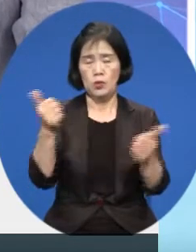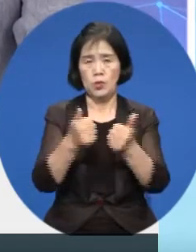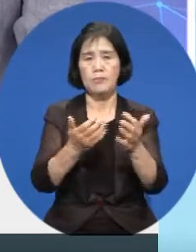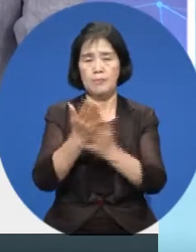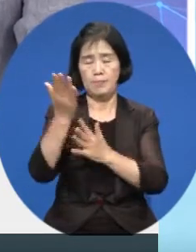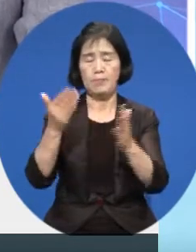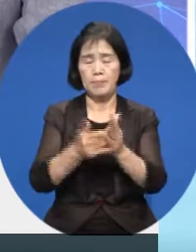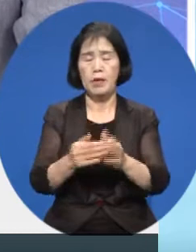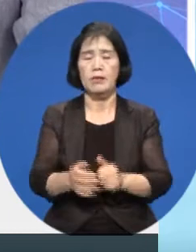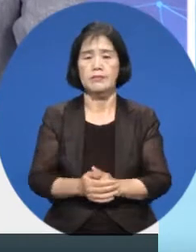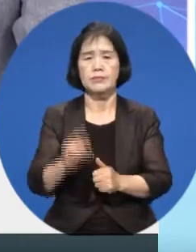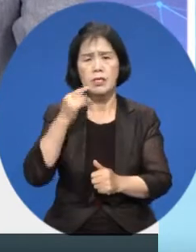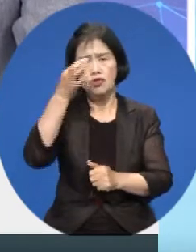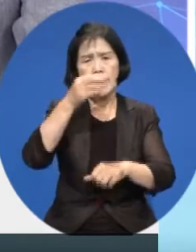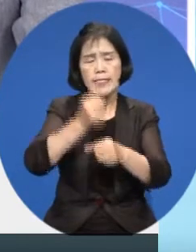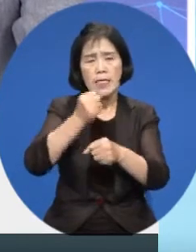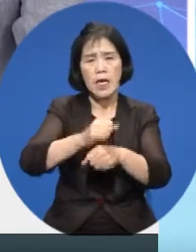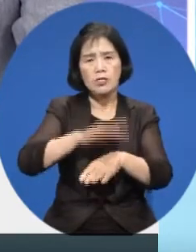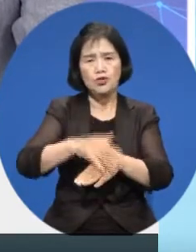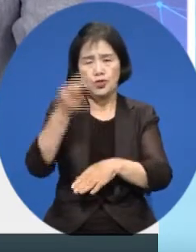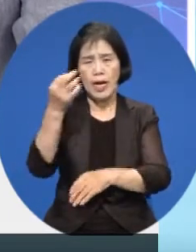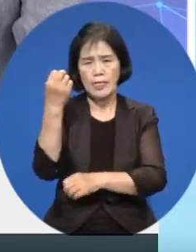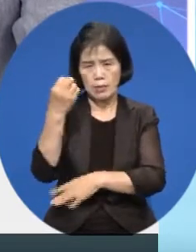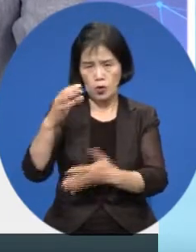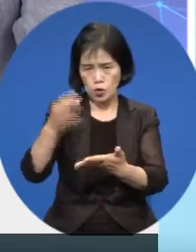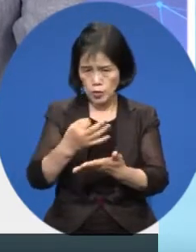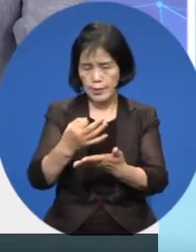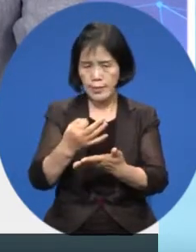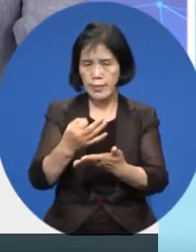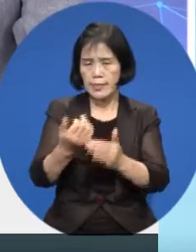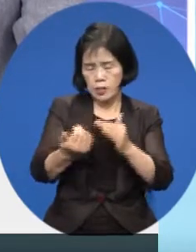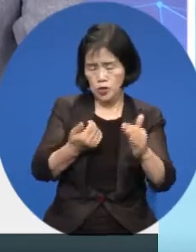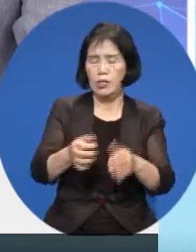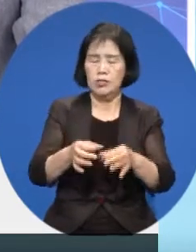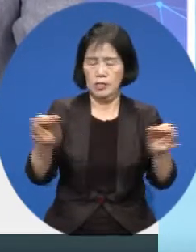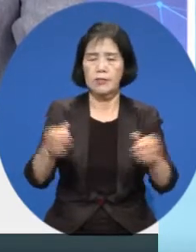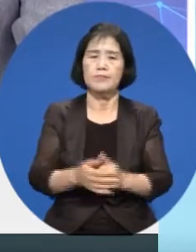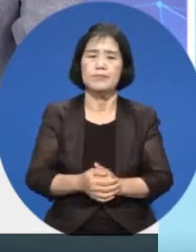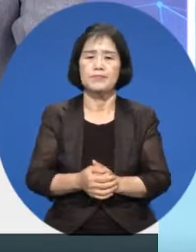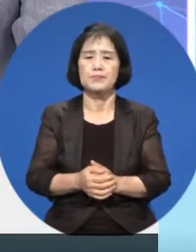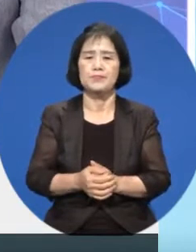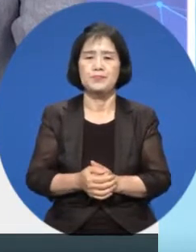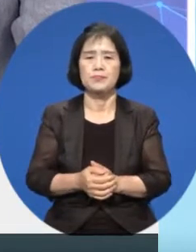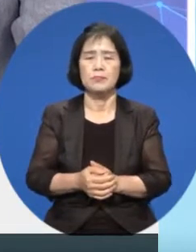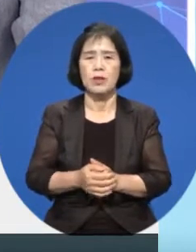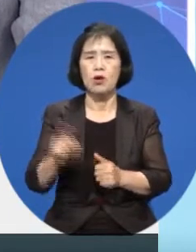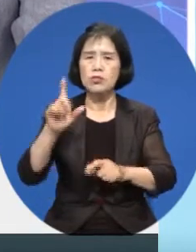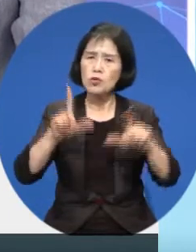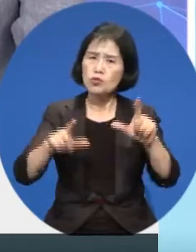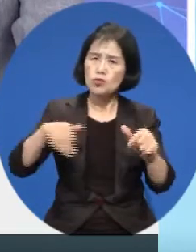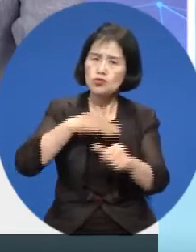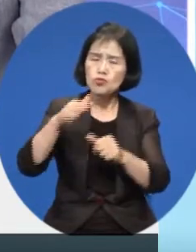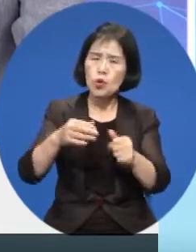했는데요 예수를 찾아 수당은 예술인 기본소득 전단계로 이해하시면 될 것 같습니다 저희 같은가 된 만큼 어느 정도 규모로